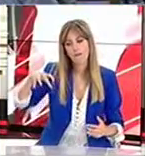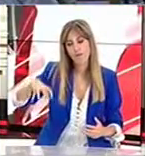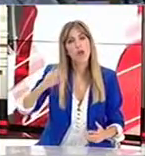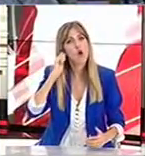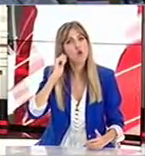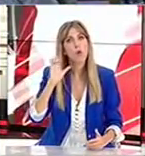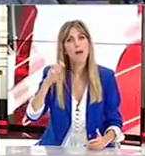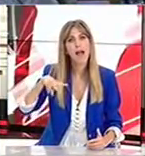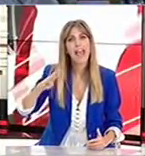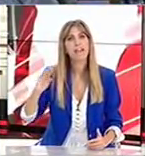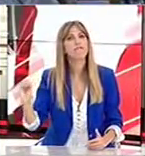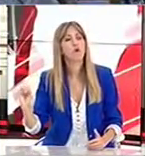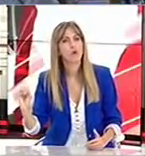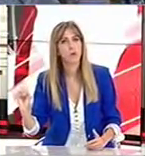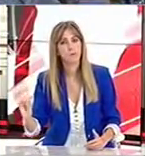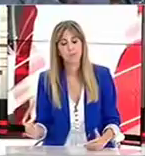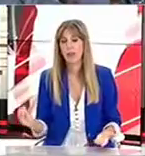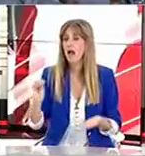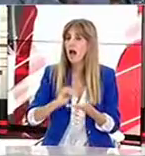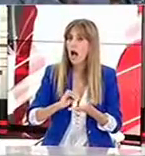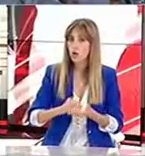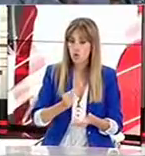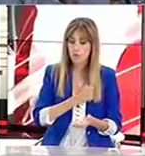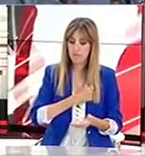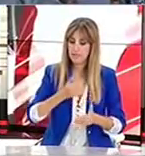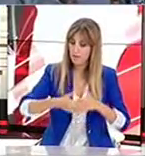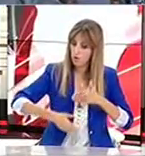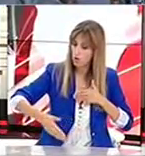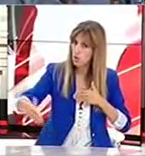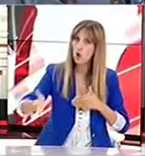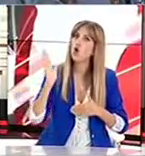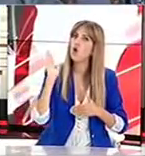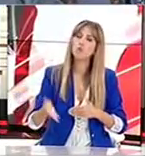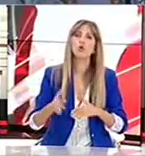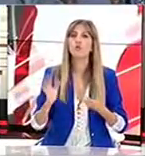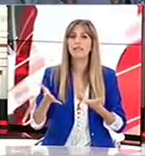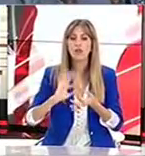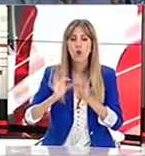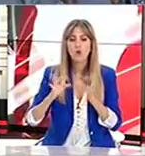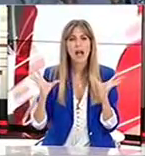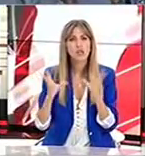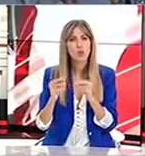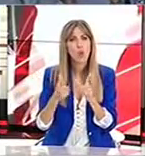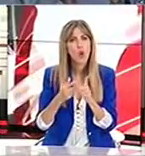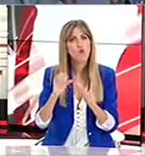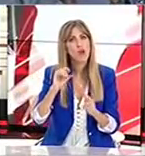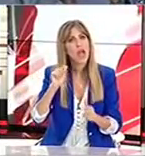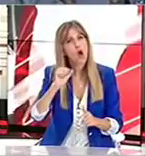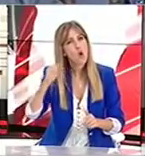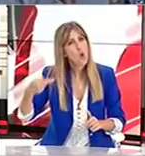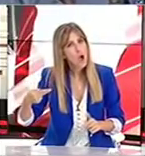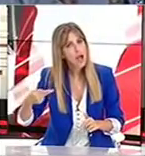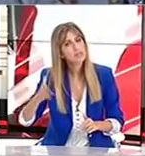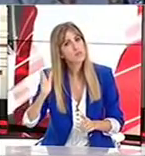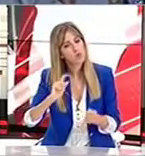Πιστεύω επίσης ότι το επόμενο διάστημα πρέπει να προχωρήσουμε στην ψηφιοποίηση του ΟΑΣΤ, στο σχέδιο για την ψηφιοποίηση του ΟΑΣΤ, με